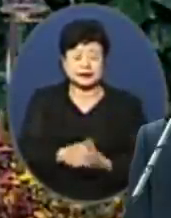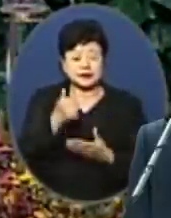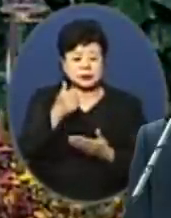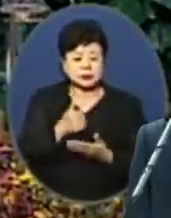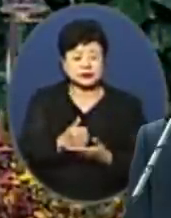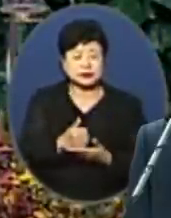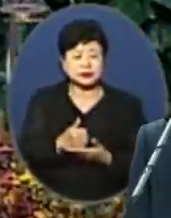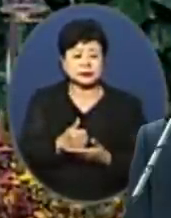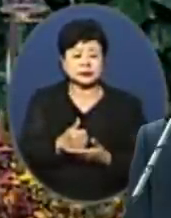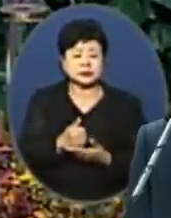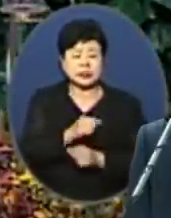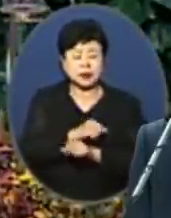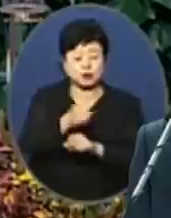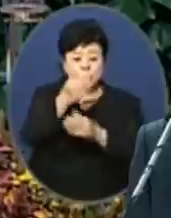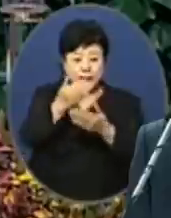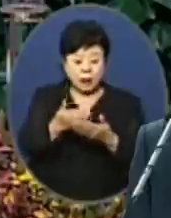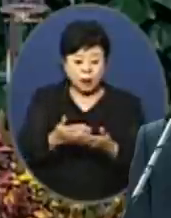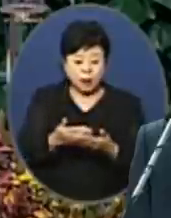죄가 다 용서를 받고